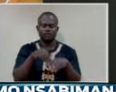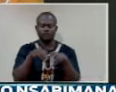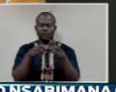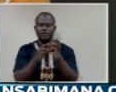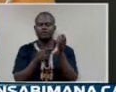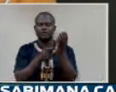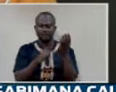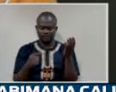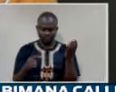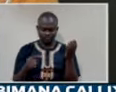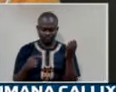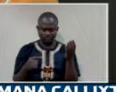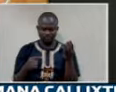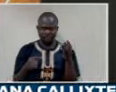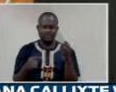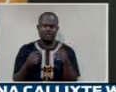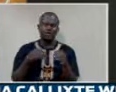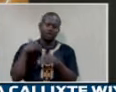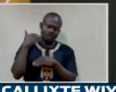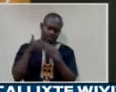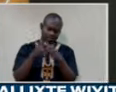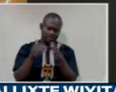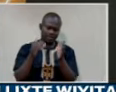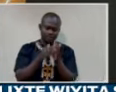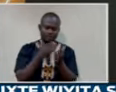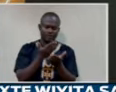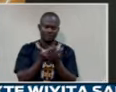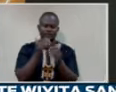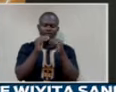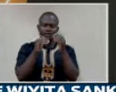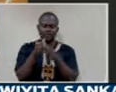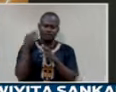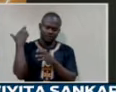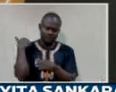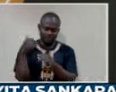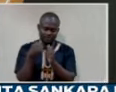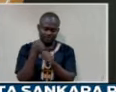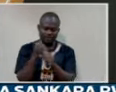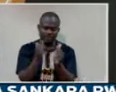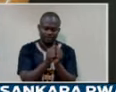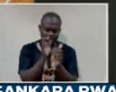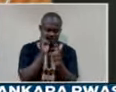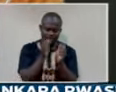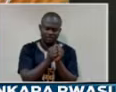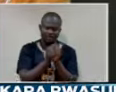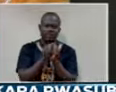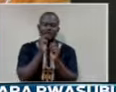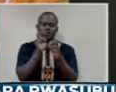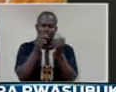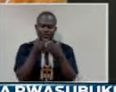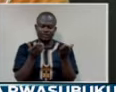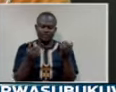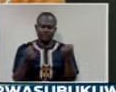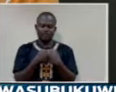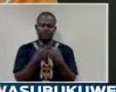content. Aho niko gice cy'abahanzi. Hanyuma noneho nanone bigasaba ko inzego zireberera abahanzi no gushyira hamwe tukanarebera hamwe tukareba ngese ingaruka ni